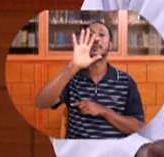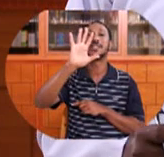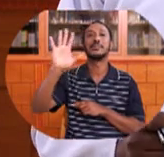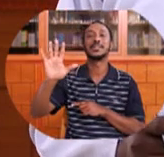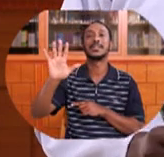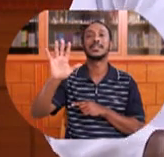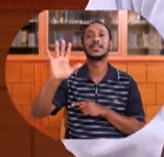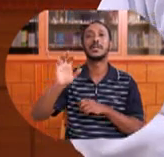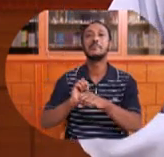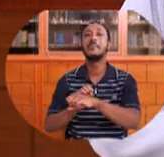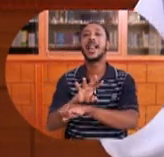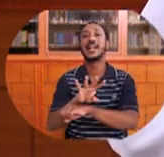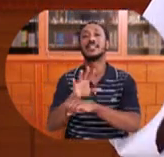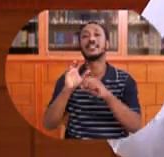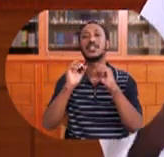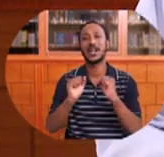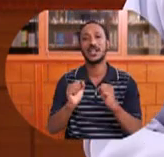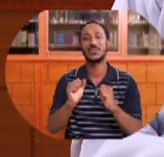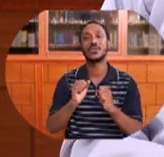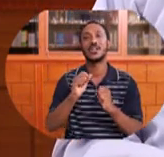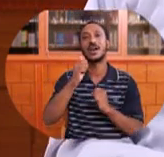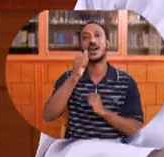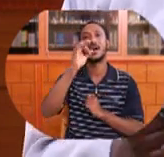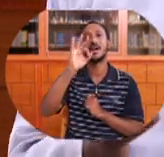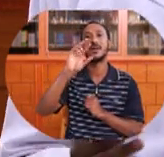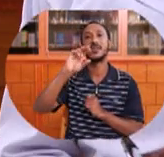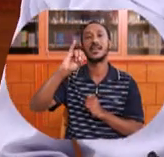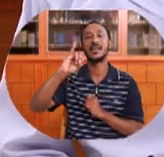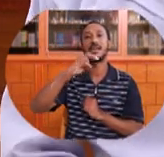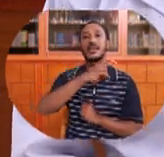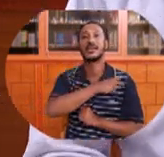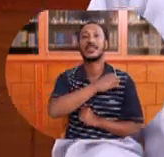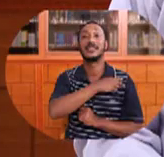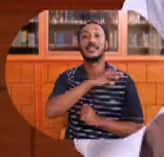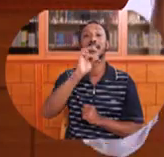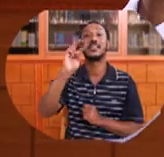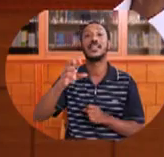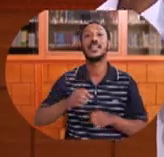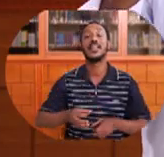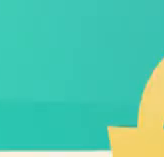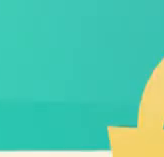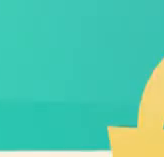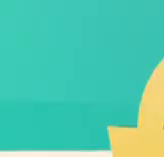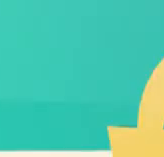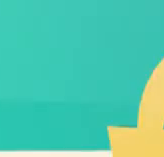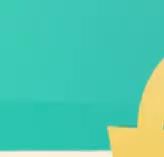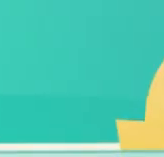በ8455 ላይ በአፍሪካ ቴሌቪዥን ልታደርሱን ትችላላችሁ። እስከምንገናኝ ቻው።